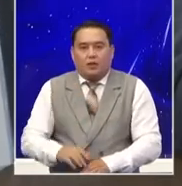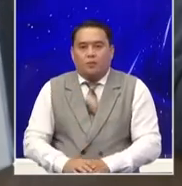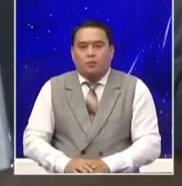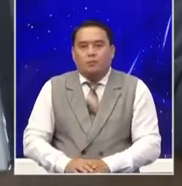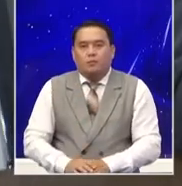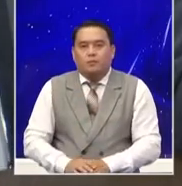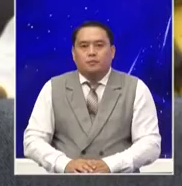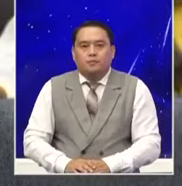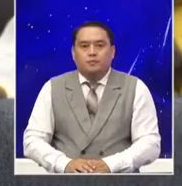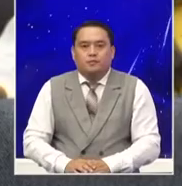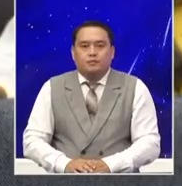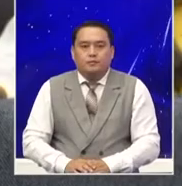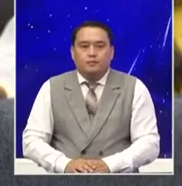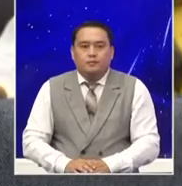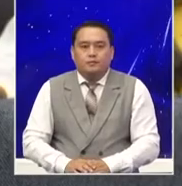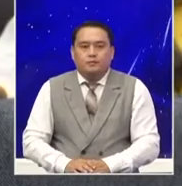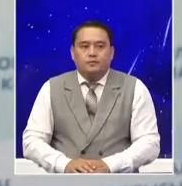человек.